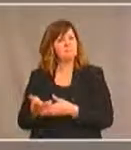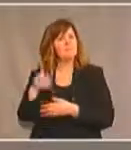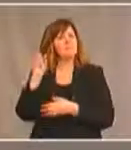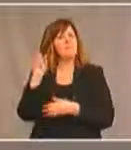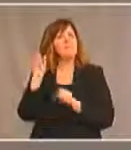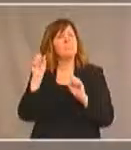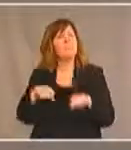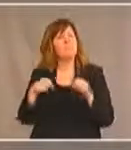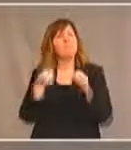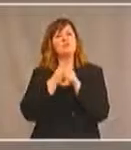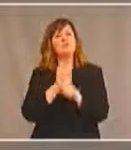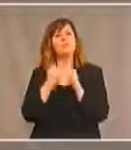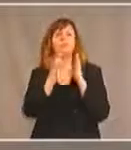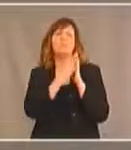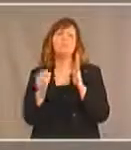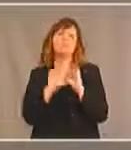social